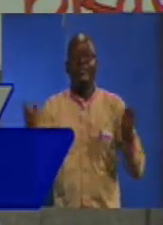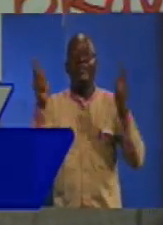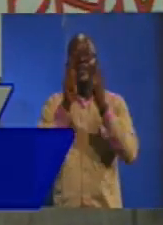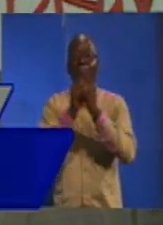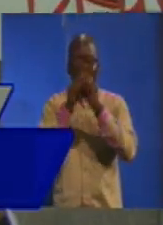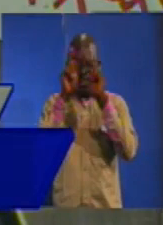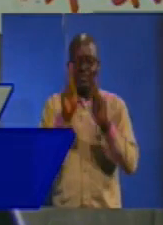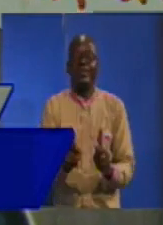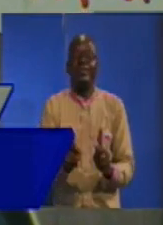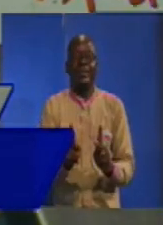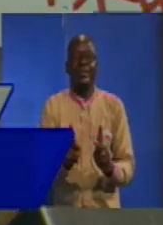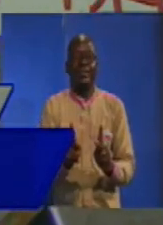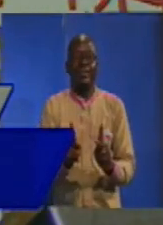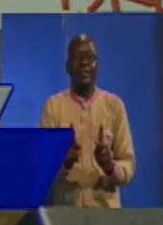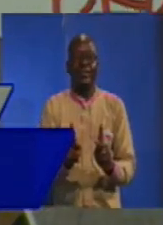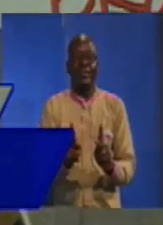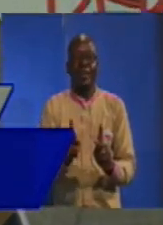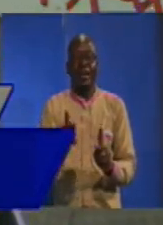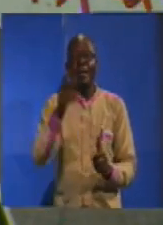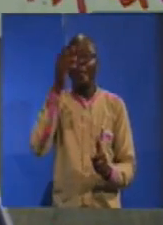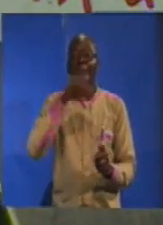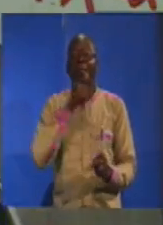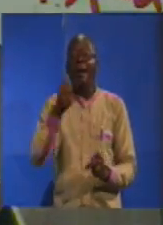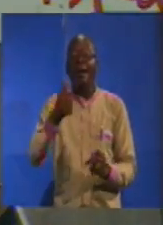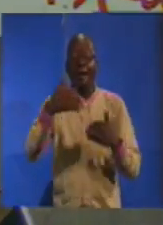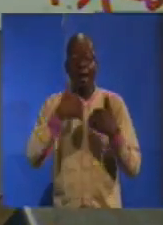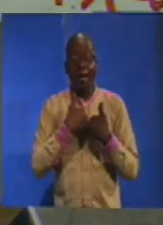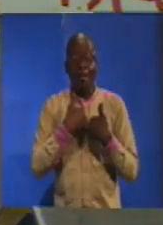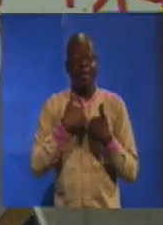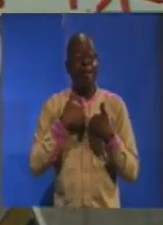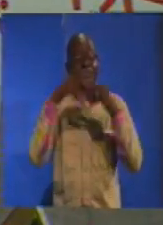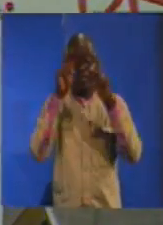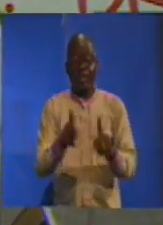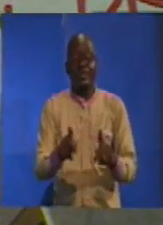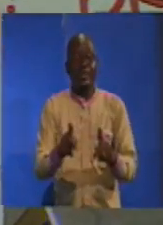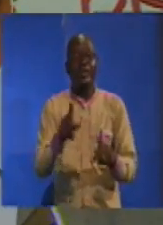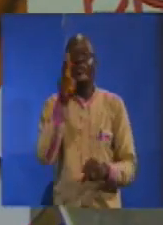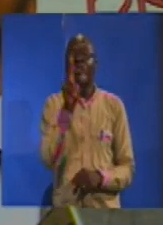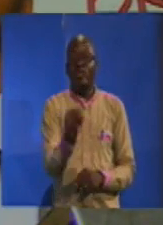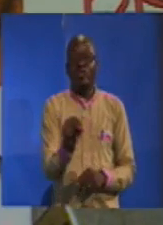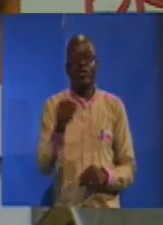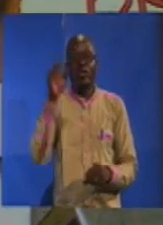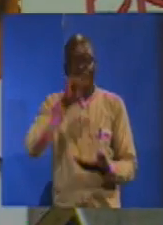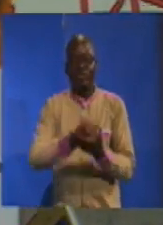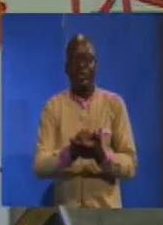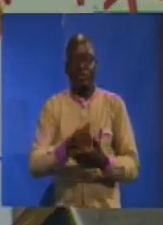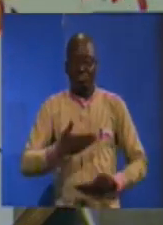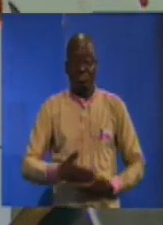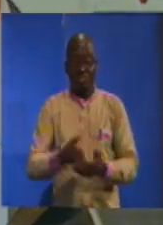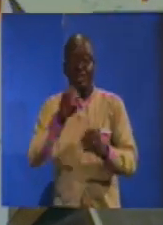de ne pas avoir des personnes invisibles. On dit non à l'invisibilité, c'est un